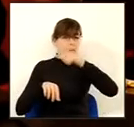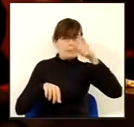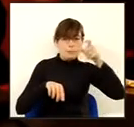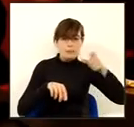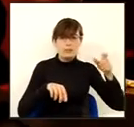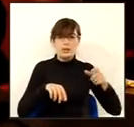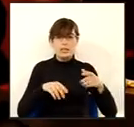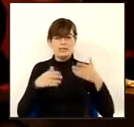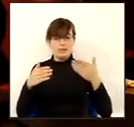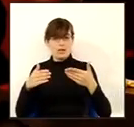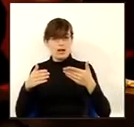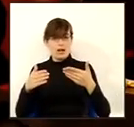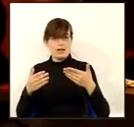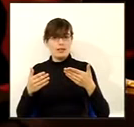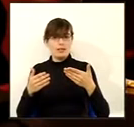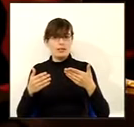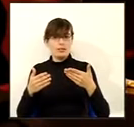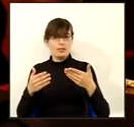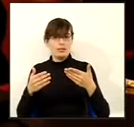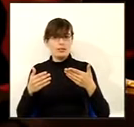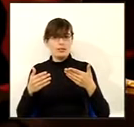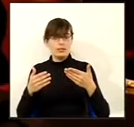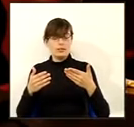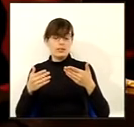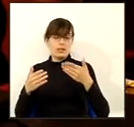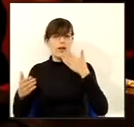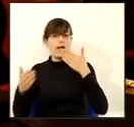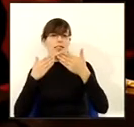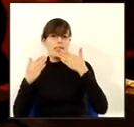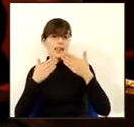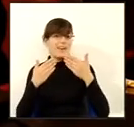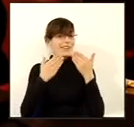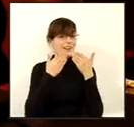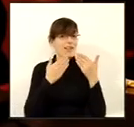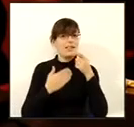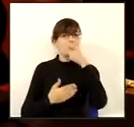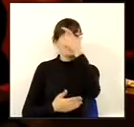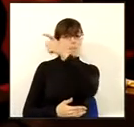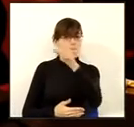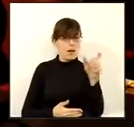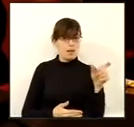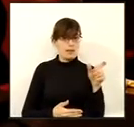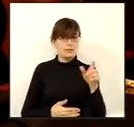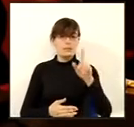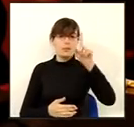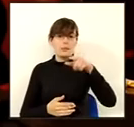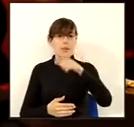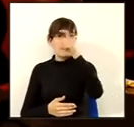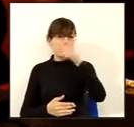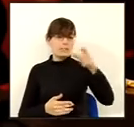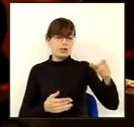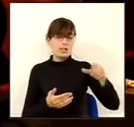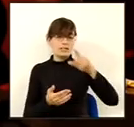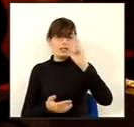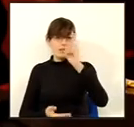en l'actualitat ho desitgem i anhelem tant com és el diàleg a través de la paraula. Per la ciutat de Vic i per tots els biguetans ha de ser un gran